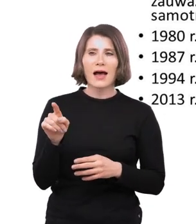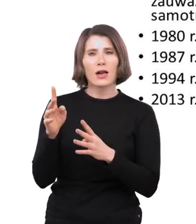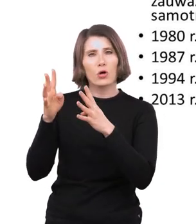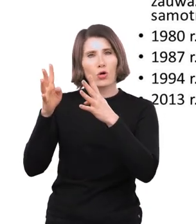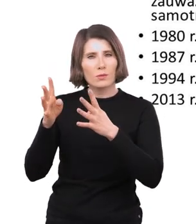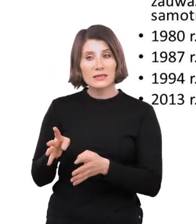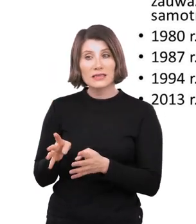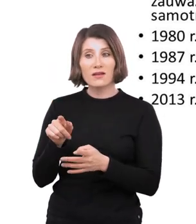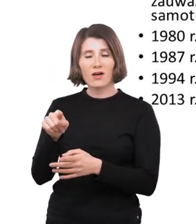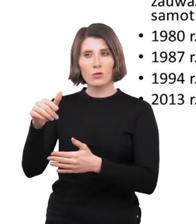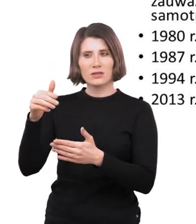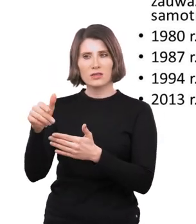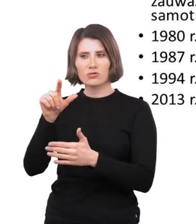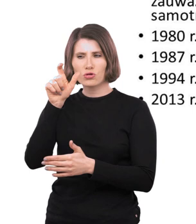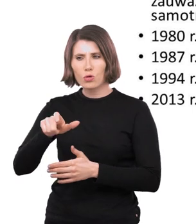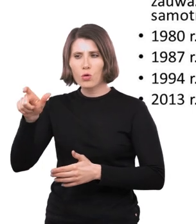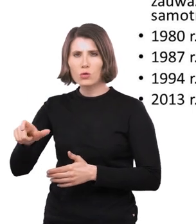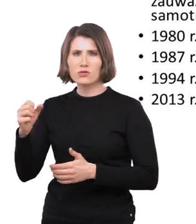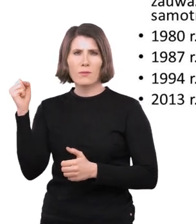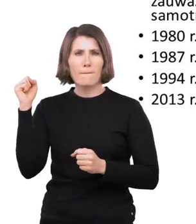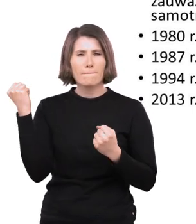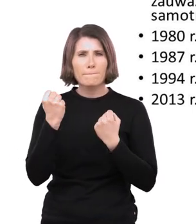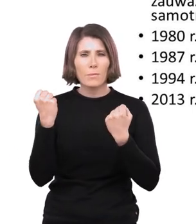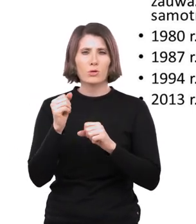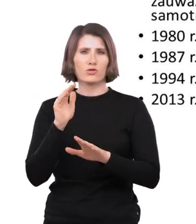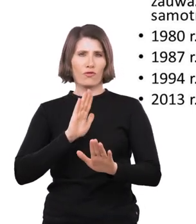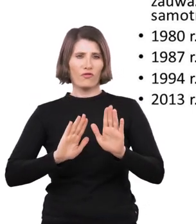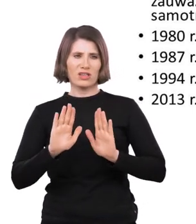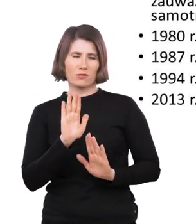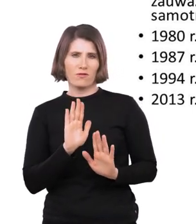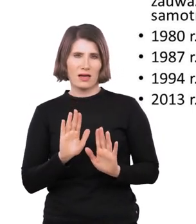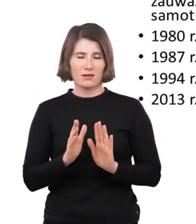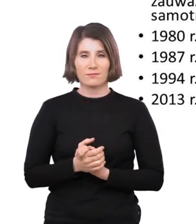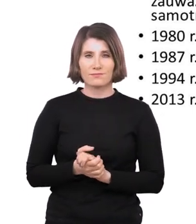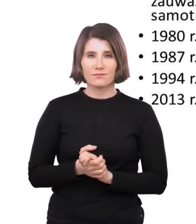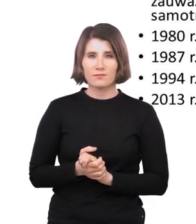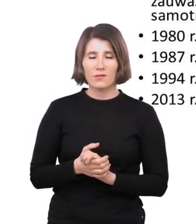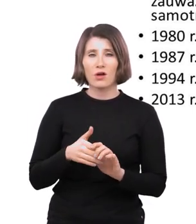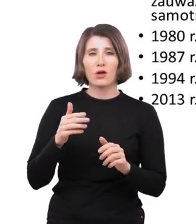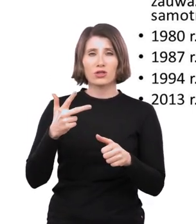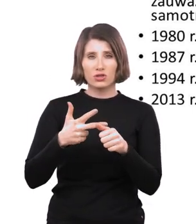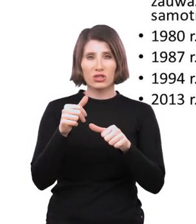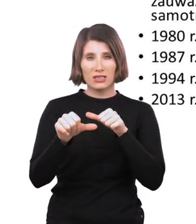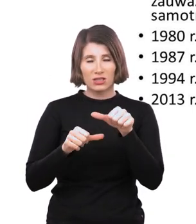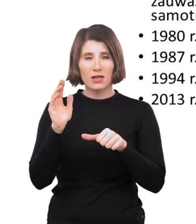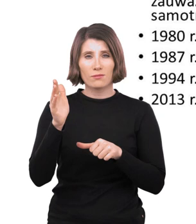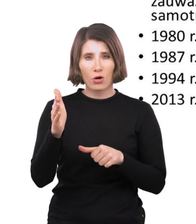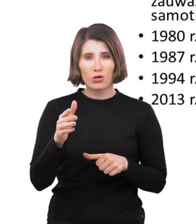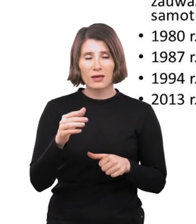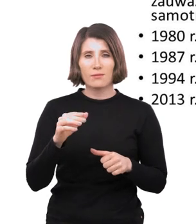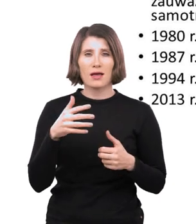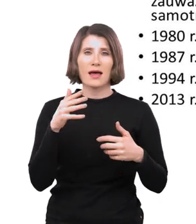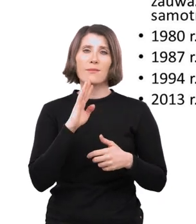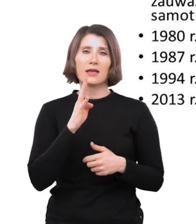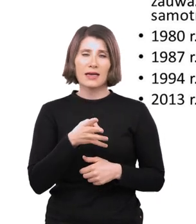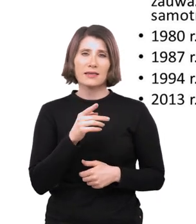tych specyficznych, ekstremalnych form wycofania się. Dopiero po 30 latach amerykański psychiatra